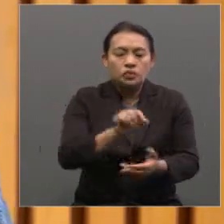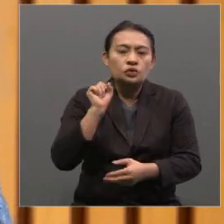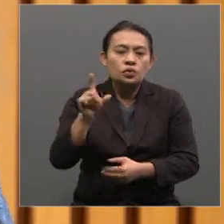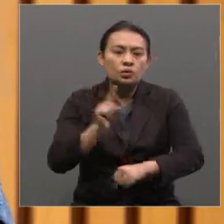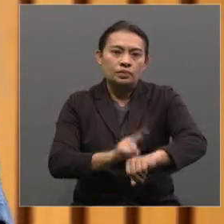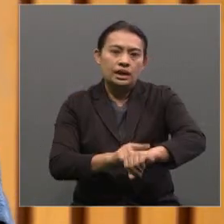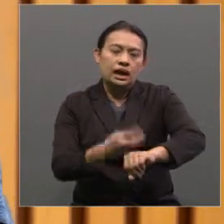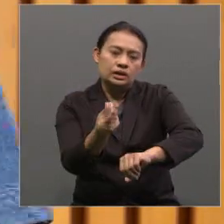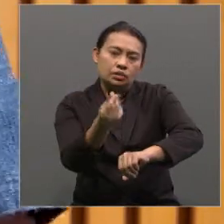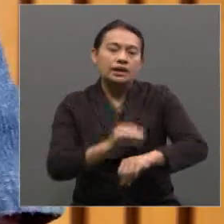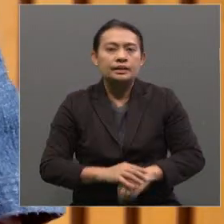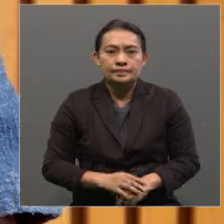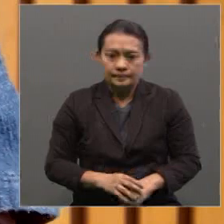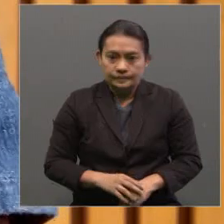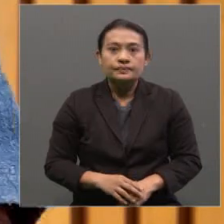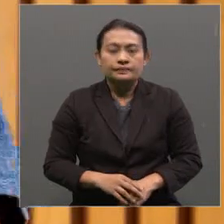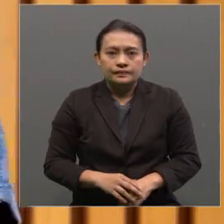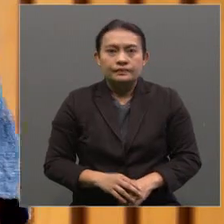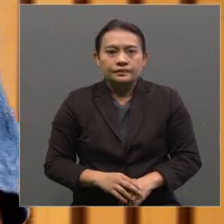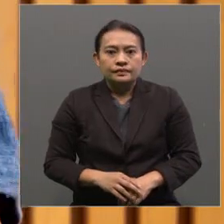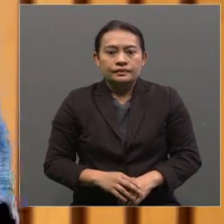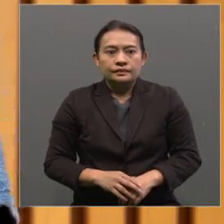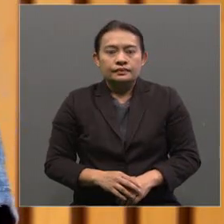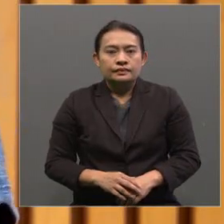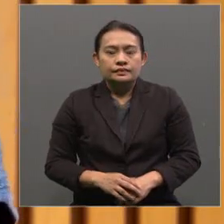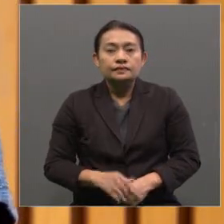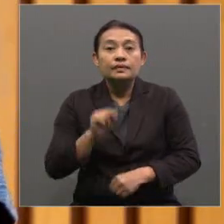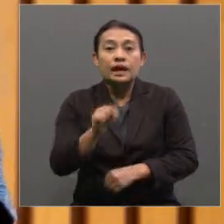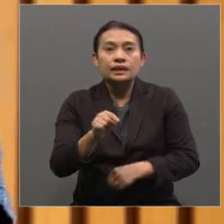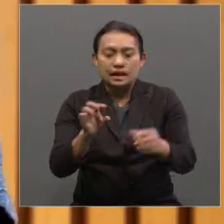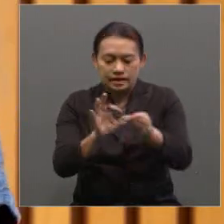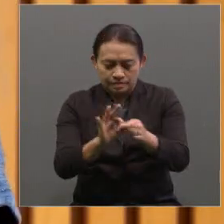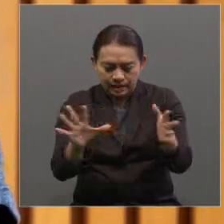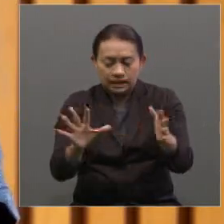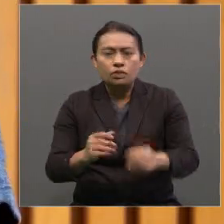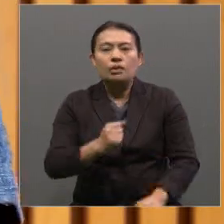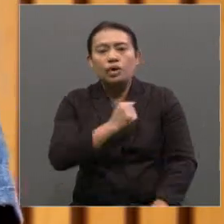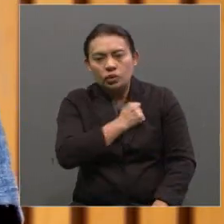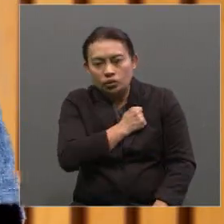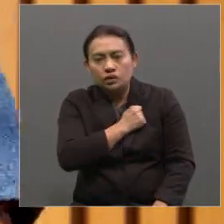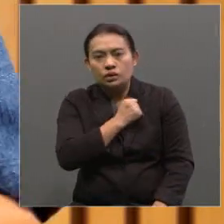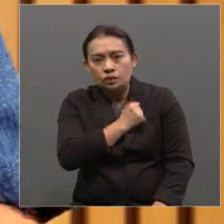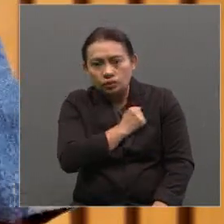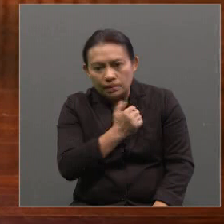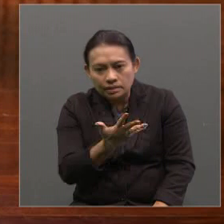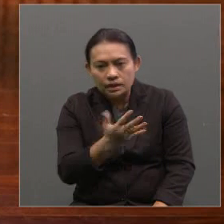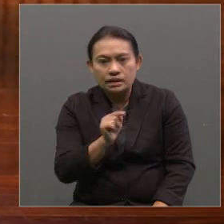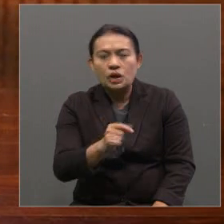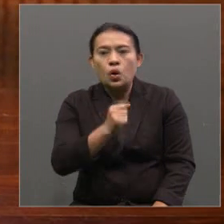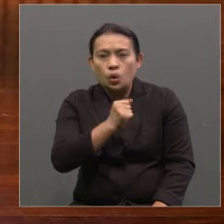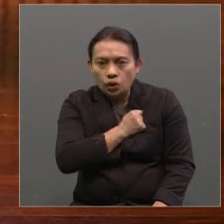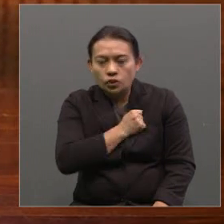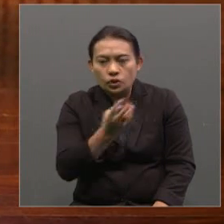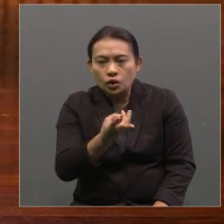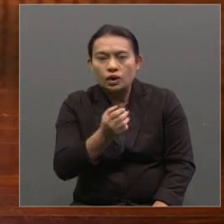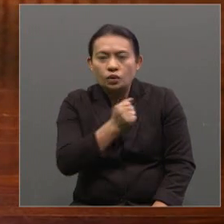ในกี่นาทีใช่ไหมครับเพราะนั้นอันนี้เนี่ยมันไม่เกี่ยวกับเรื่องอดทนหรือไม่อดทนอดทนมากหรืออดทนน้อ